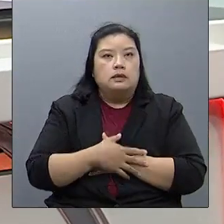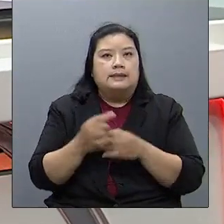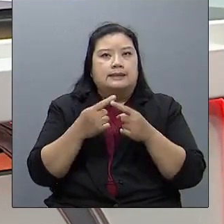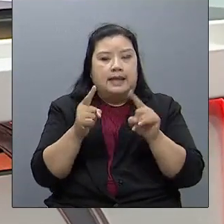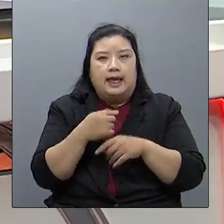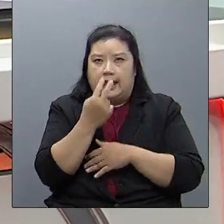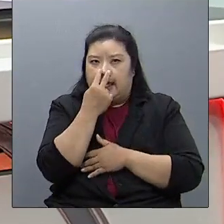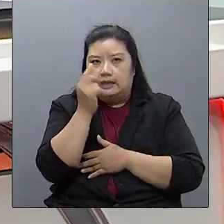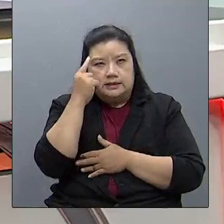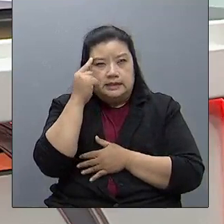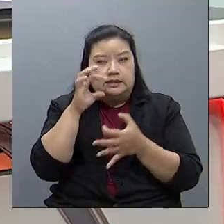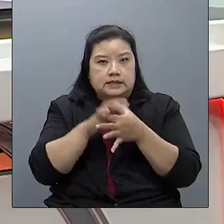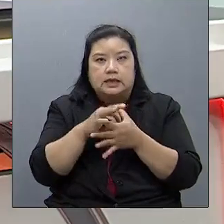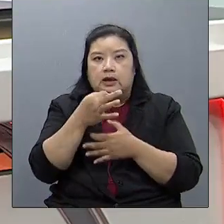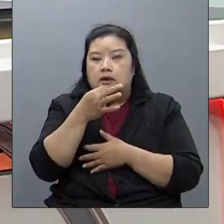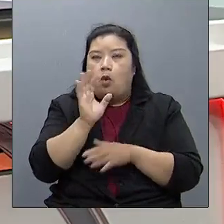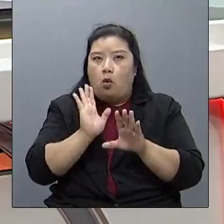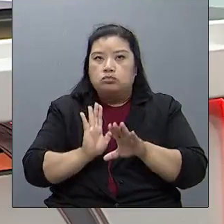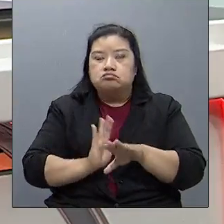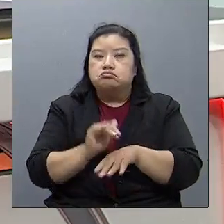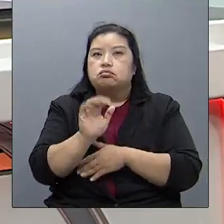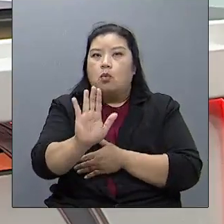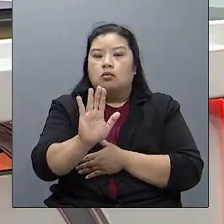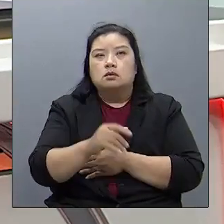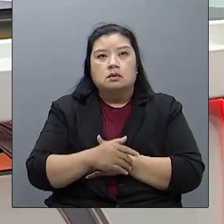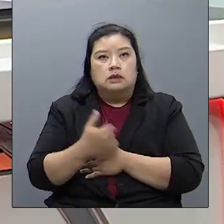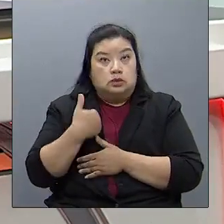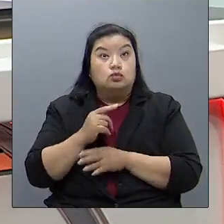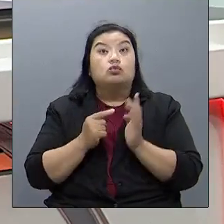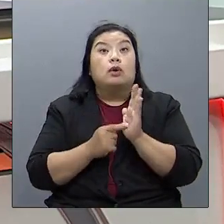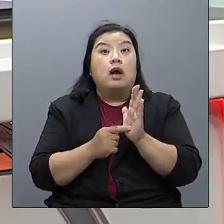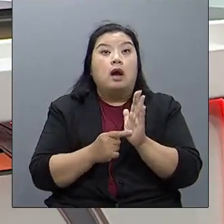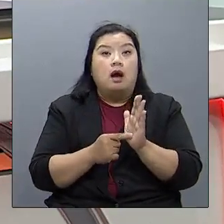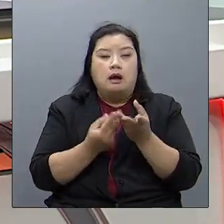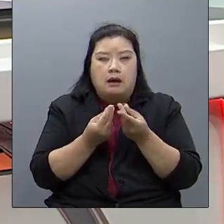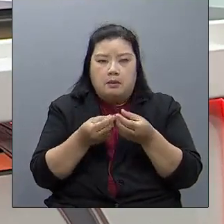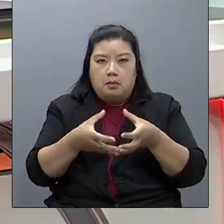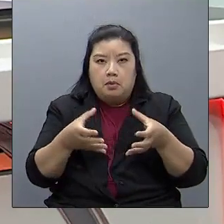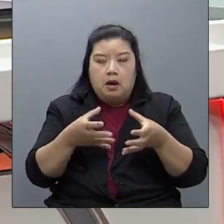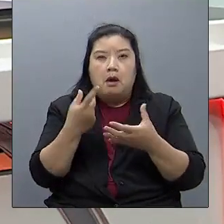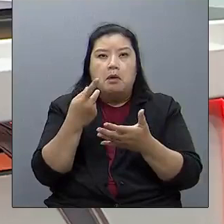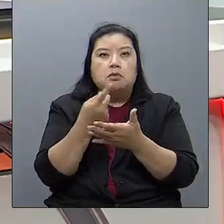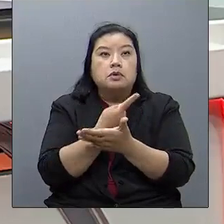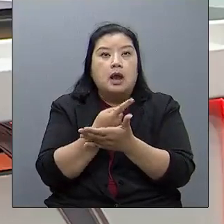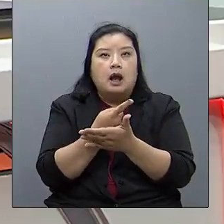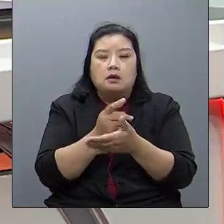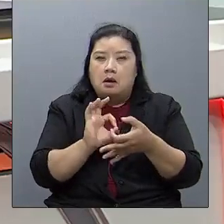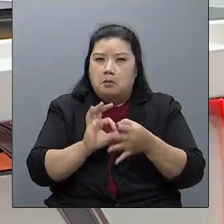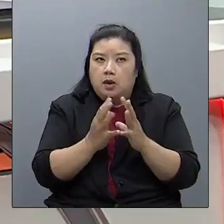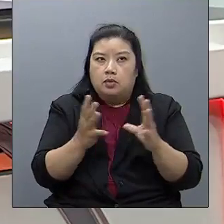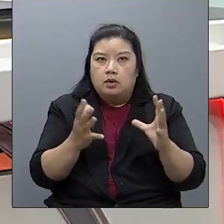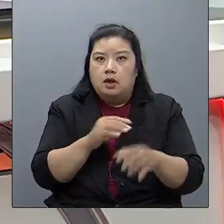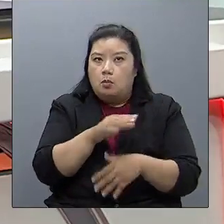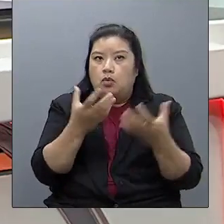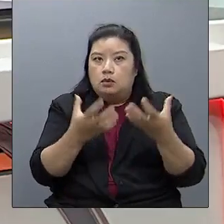าเกิดจากฝีมือมนุษย์อย่างเหตุการณ์ไฟไหม้บ่อขยะขนาดใหญ่ที่กาญจนบุรีนะคะที่นั่นมีขยะมากกว่า1ล้าน